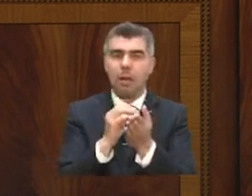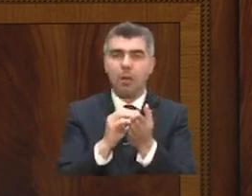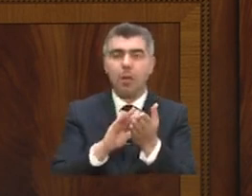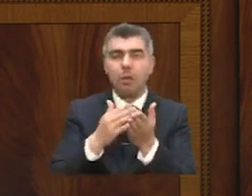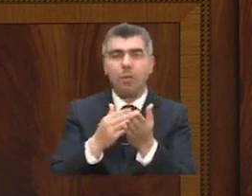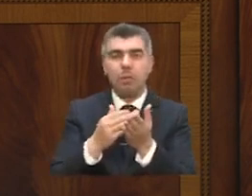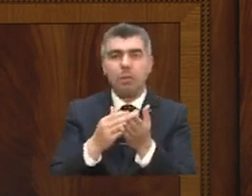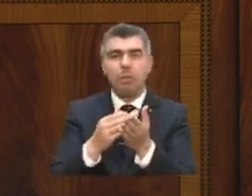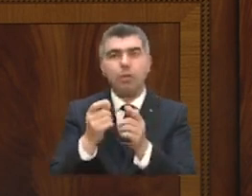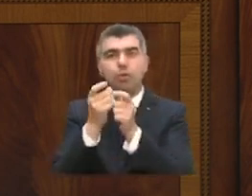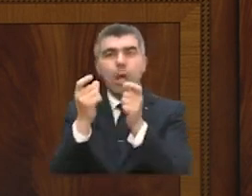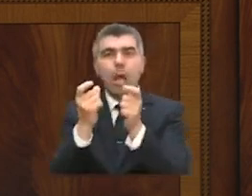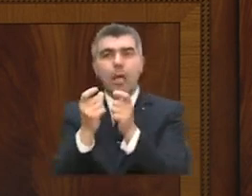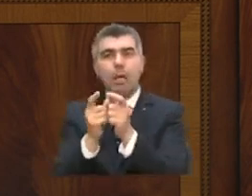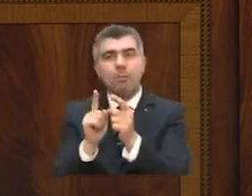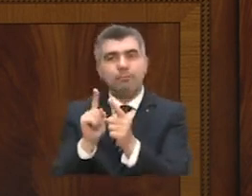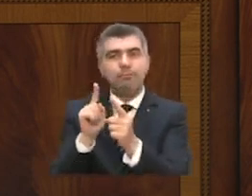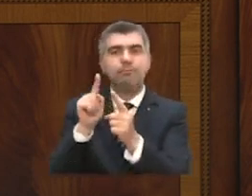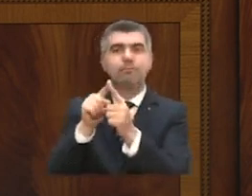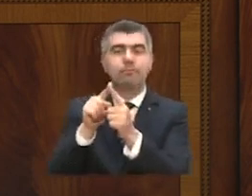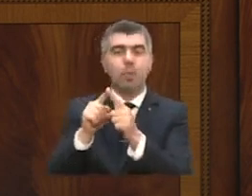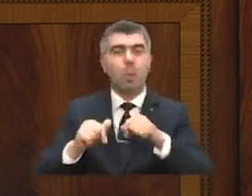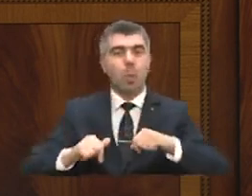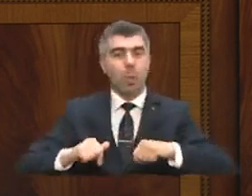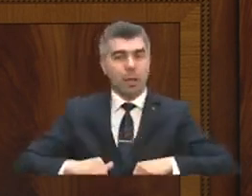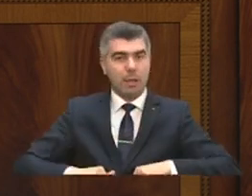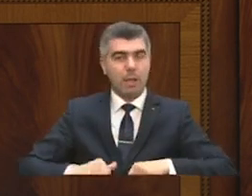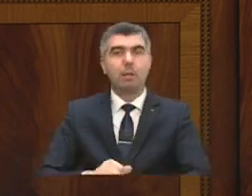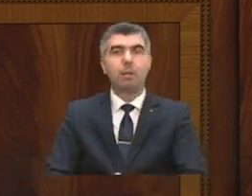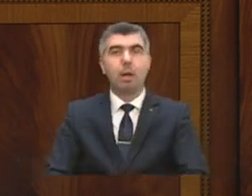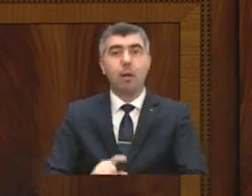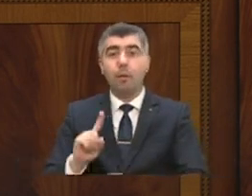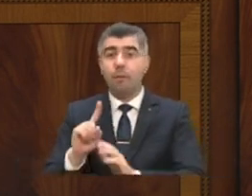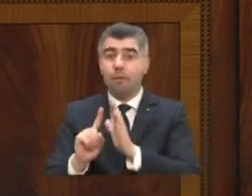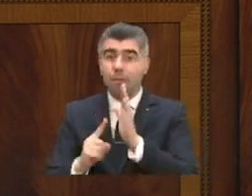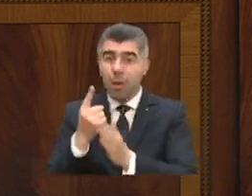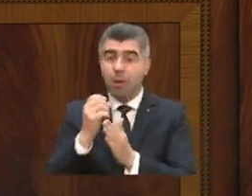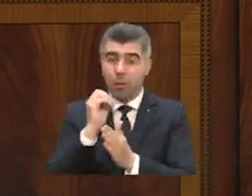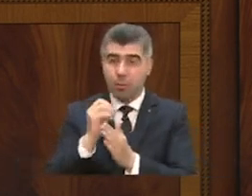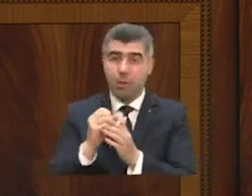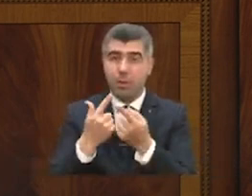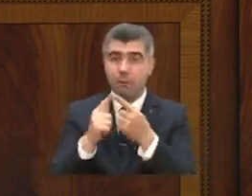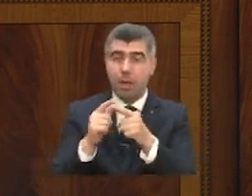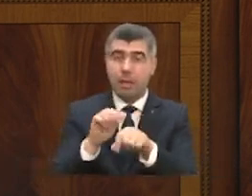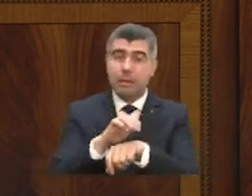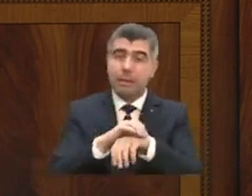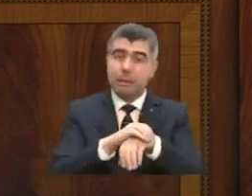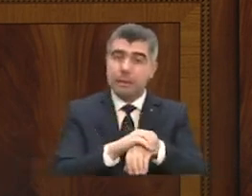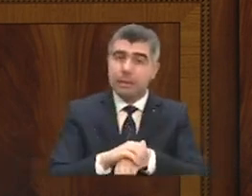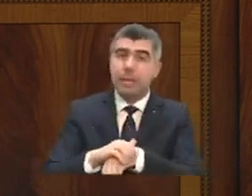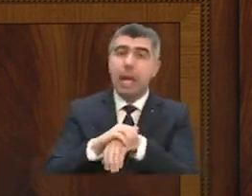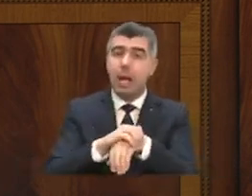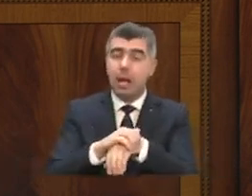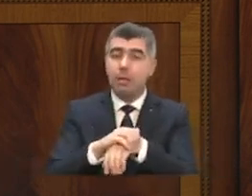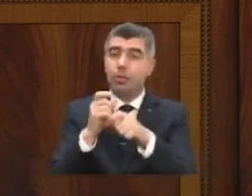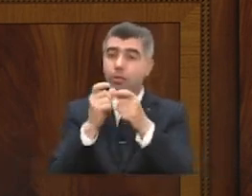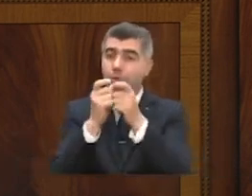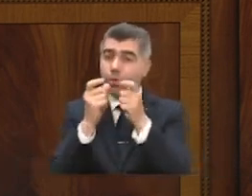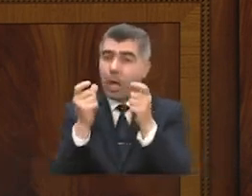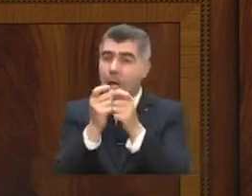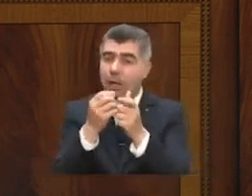العمومية، منها الأفضلية في الصفقات العمومية وتشجيع الاتحادات بين المقاولات وعقود